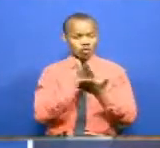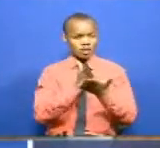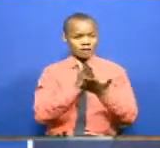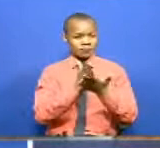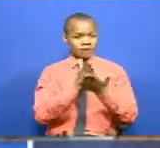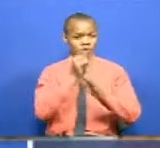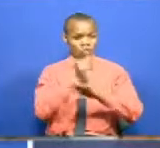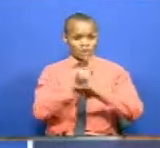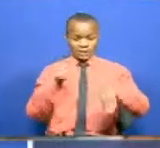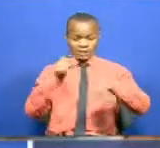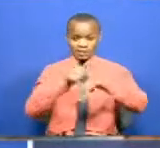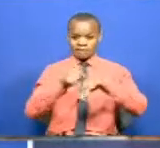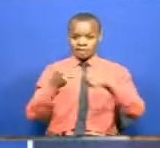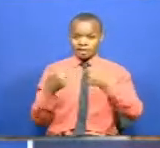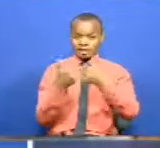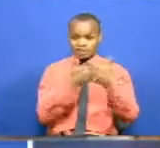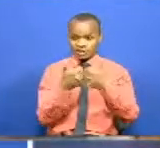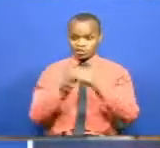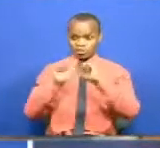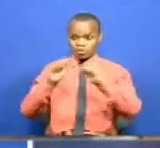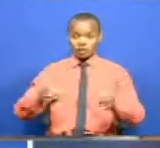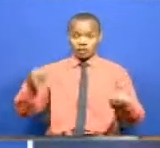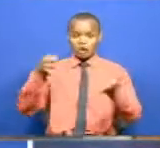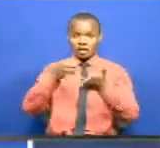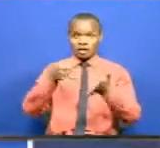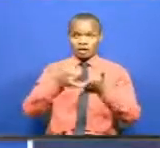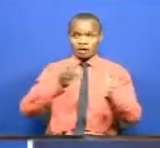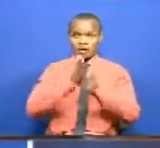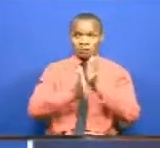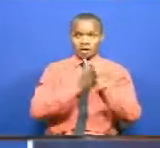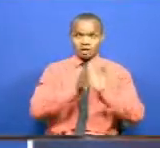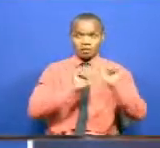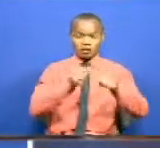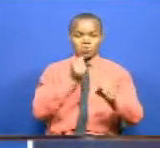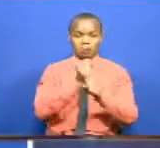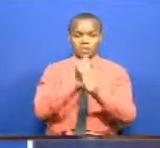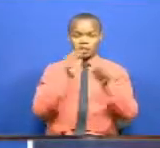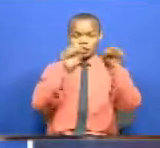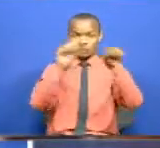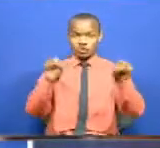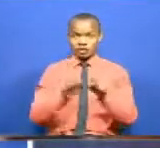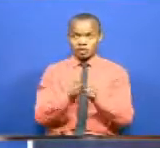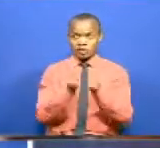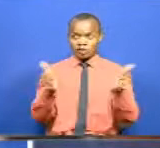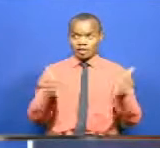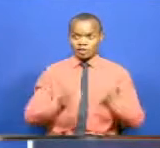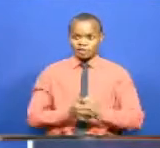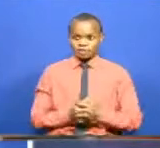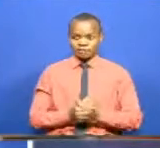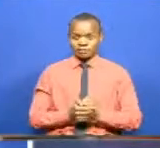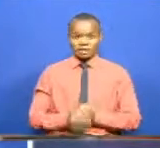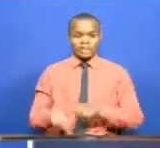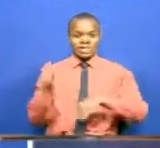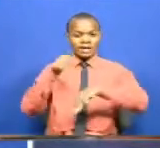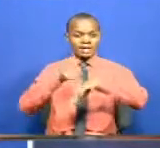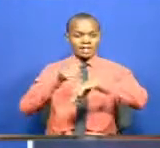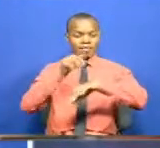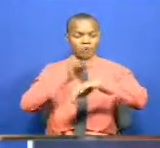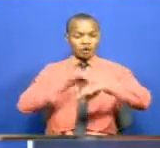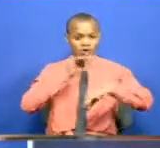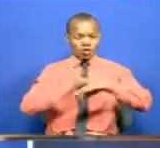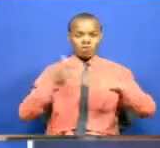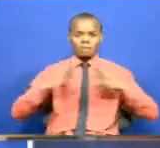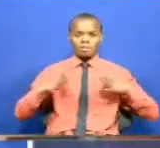huku akiwapa changamoto ya kujihusisha na shughuli za kuboresha jamii. Nikiita watu nyumbani wanalalamika,